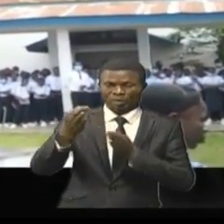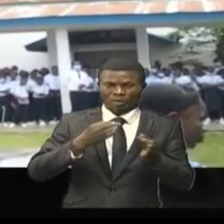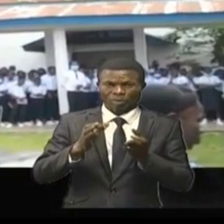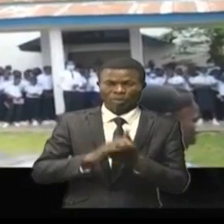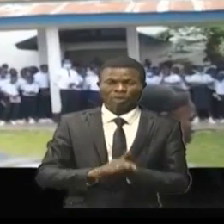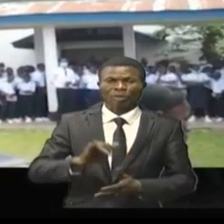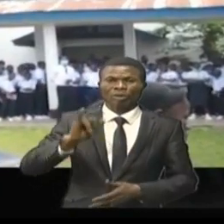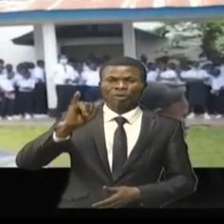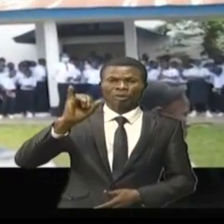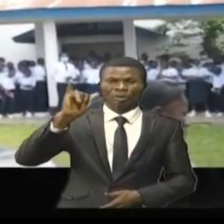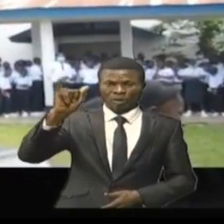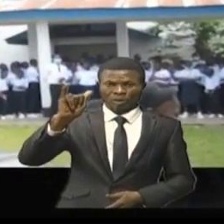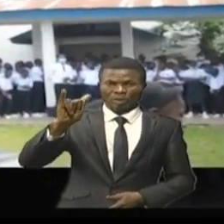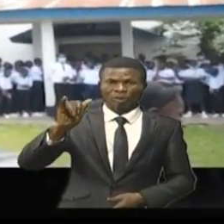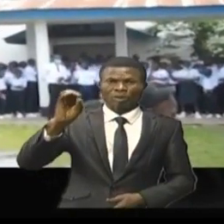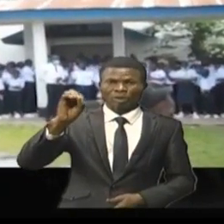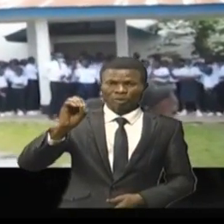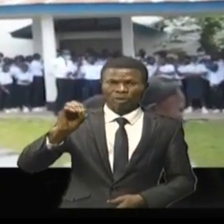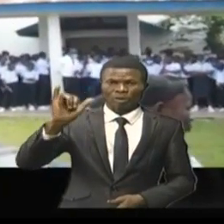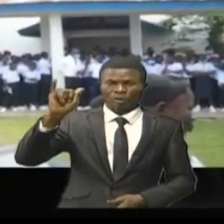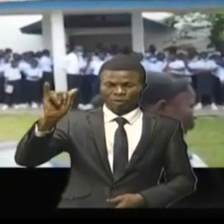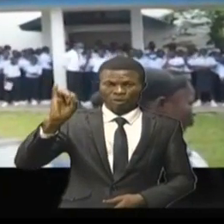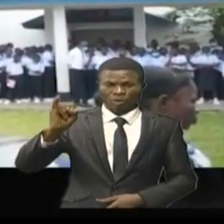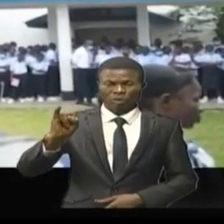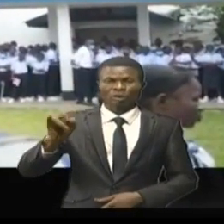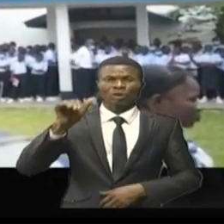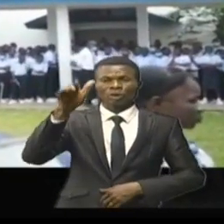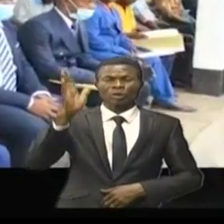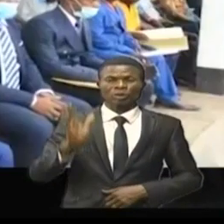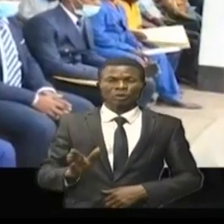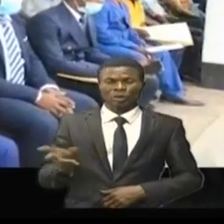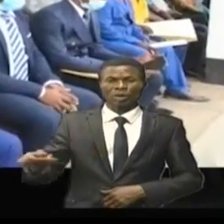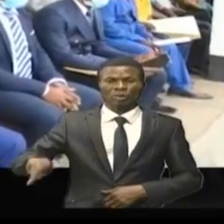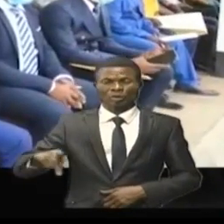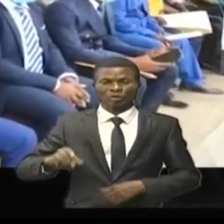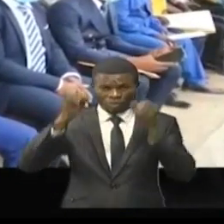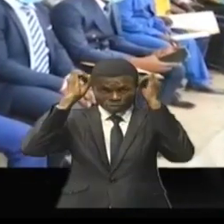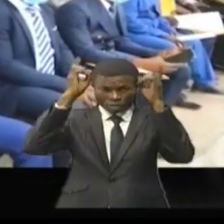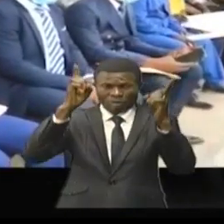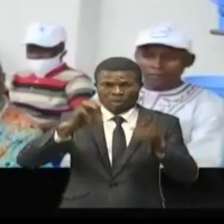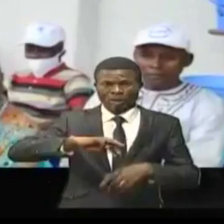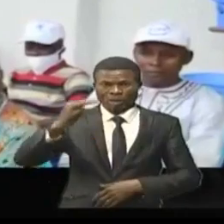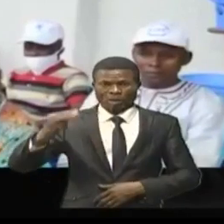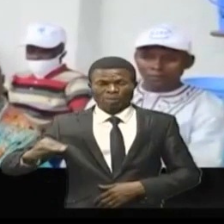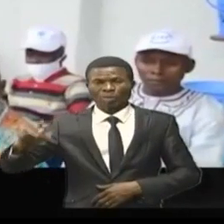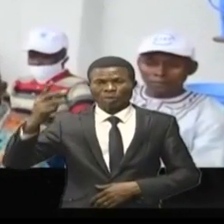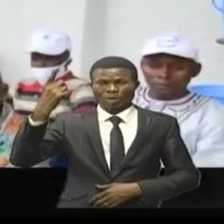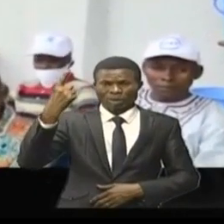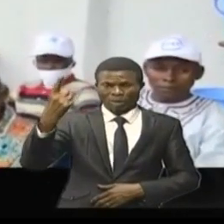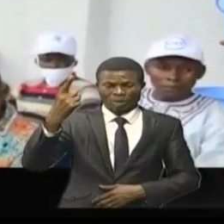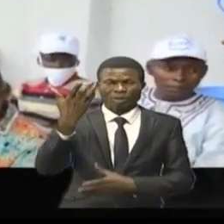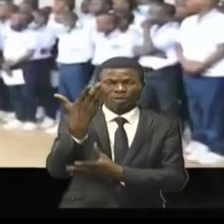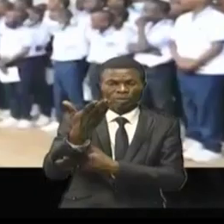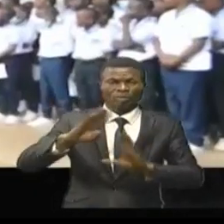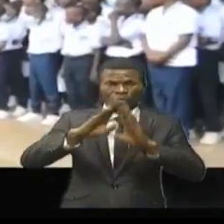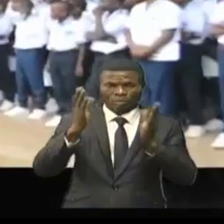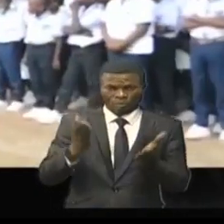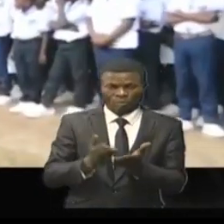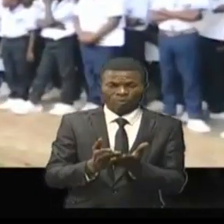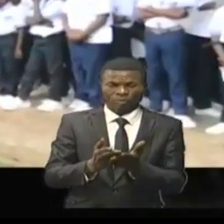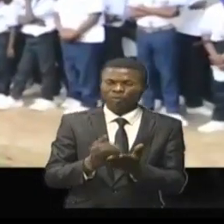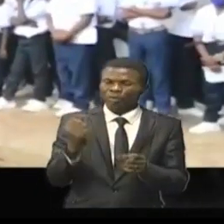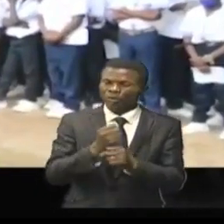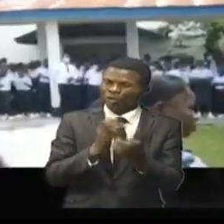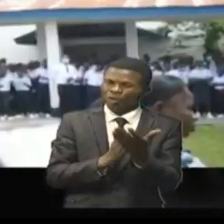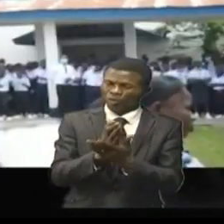Yoy Bokiet et Jean-Pierre, directeur de la province éducationnelle Maniema 1, en demandant à tous de mettre du sérieux